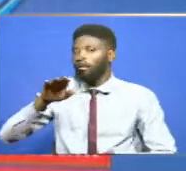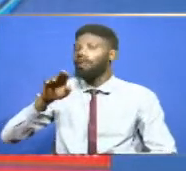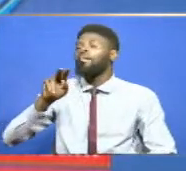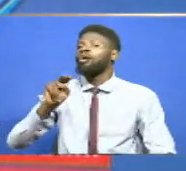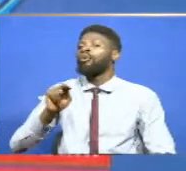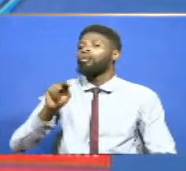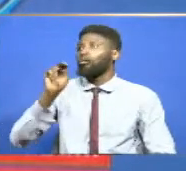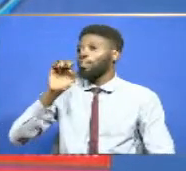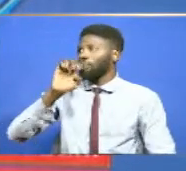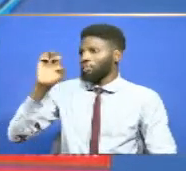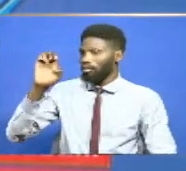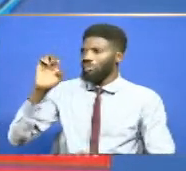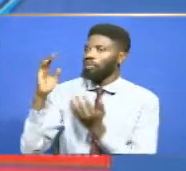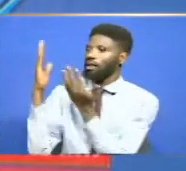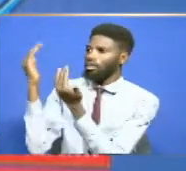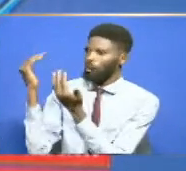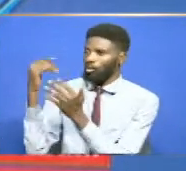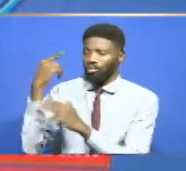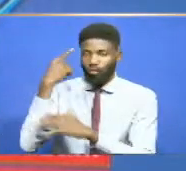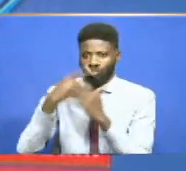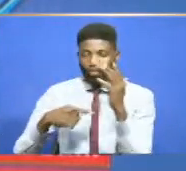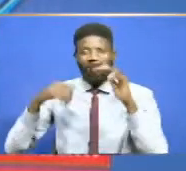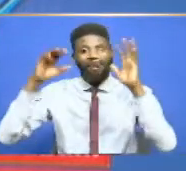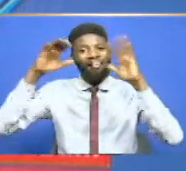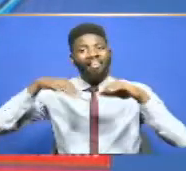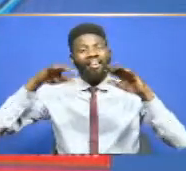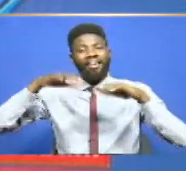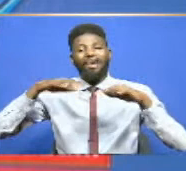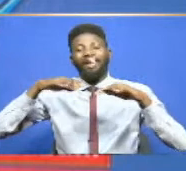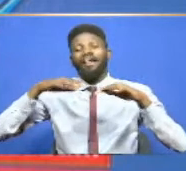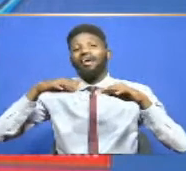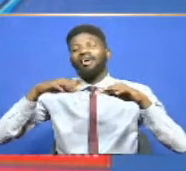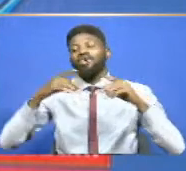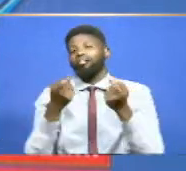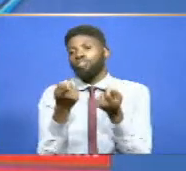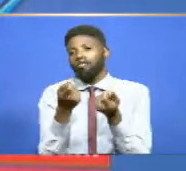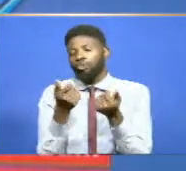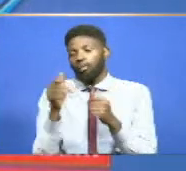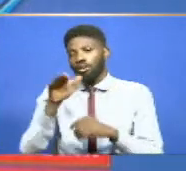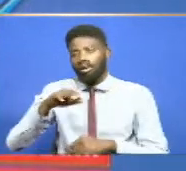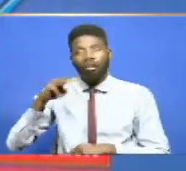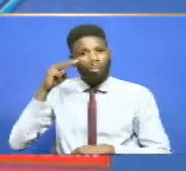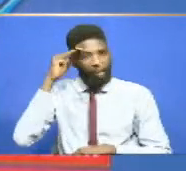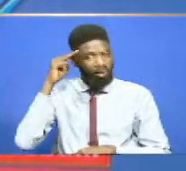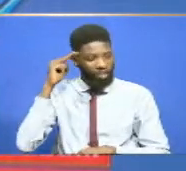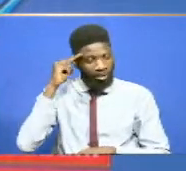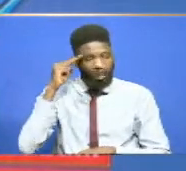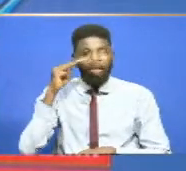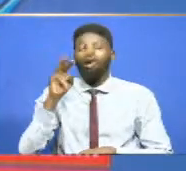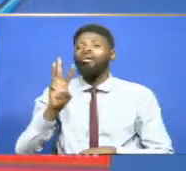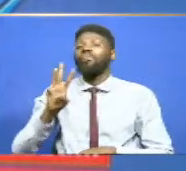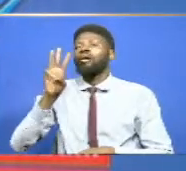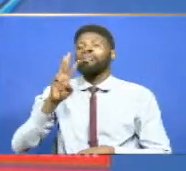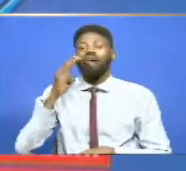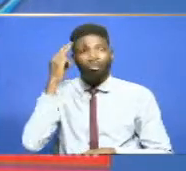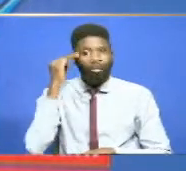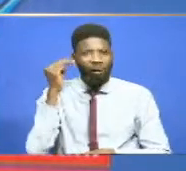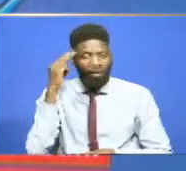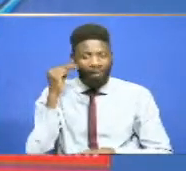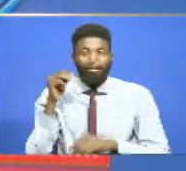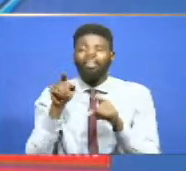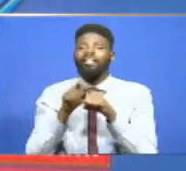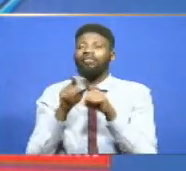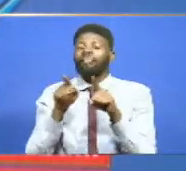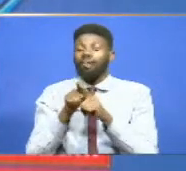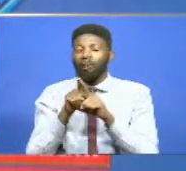mwa nchi tarajie kuwepo kwa mvua nyepesi, hususan katika sehemu za Mandera, Wajia, Moyale na vile vile Marsabit.